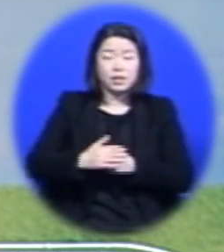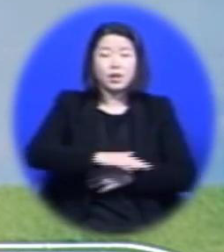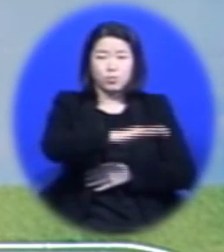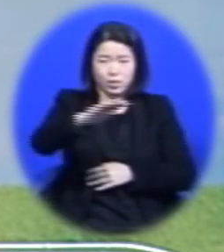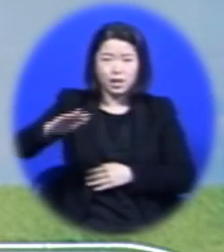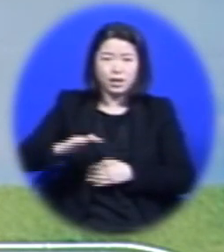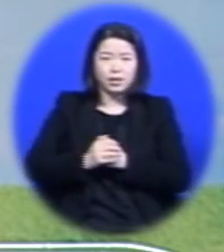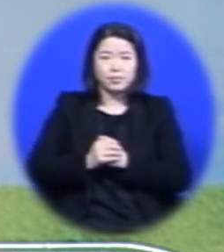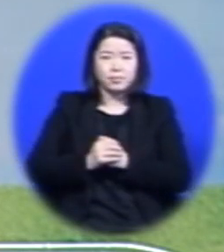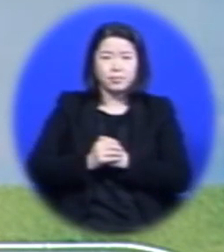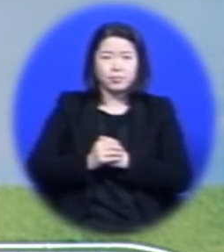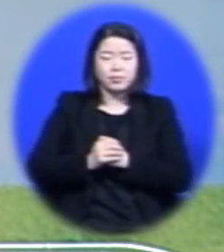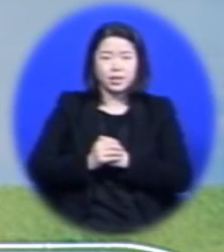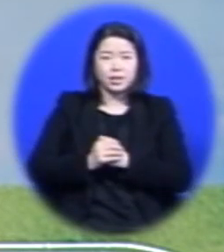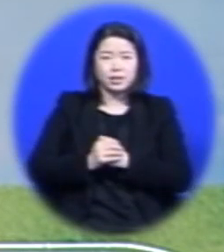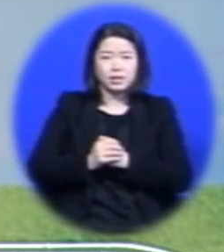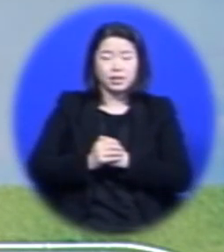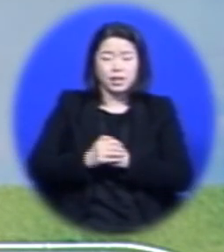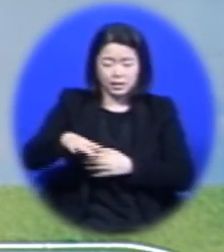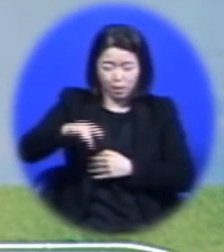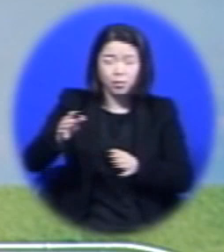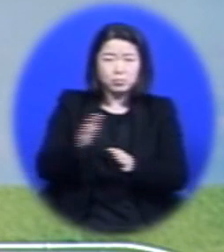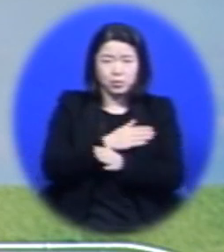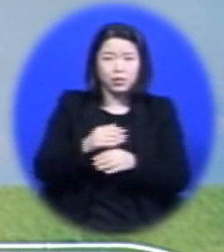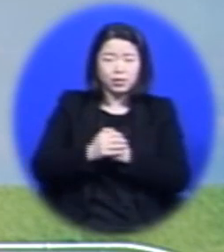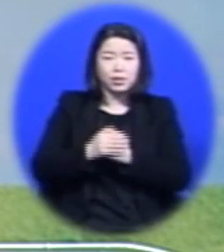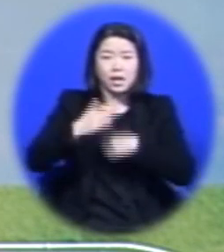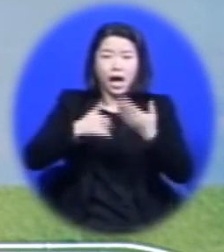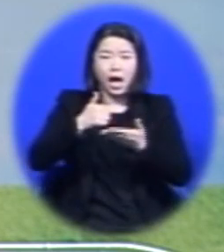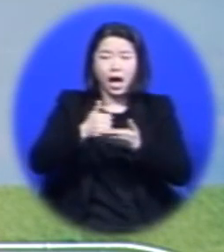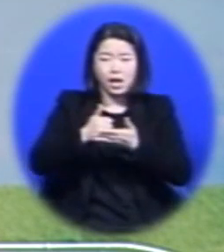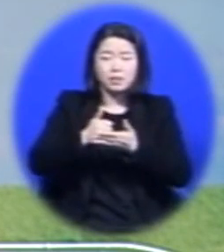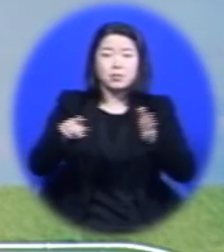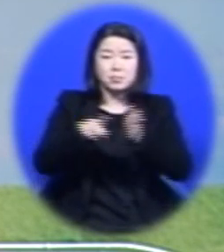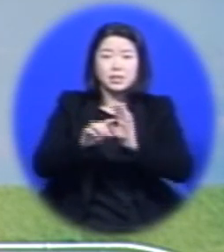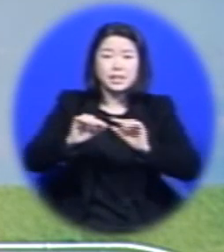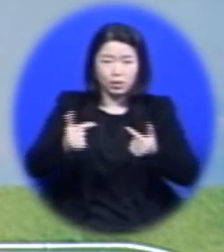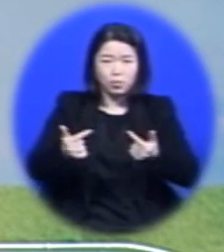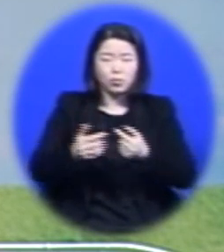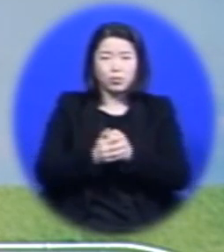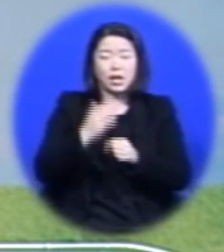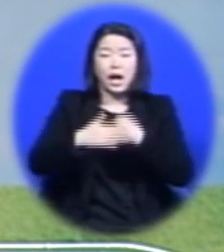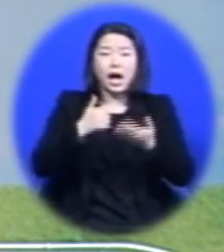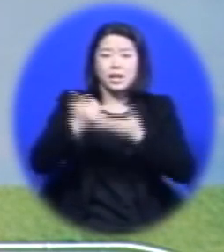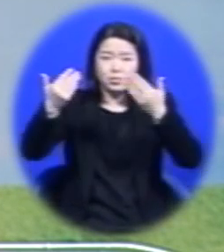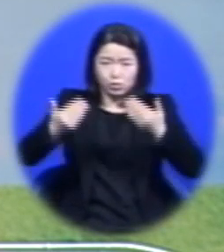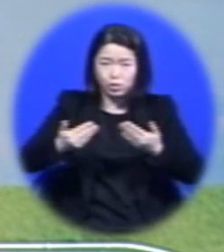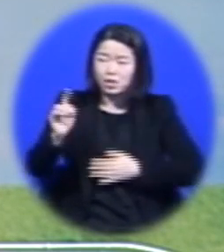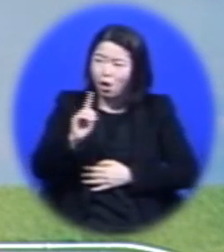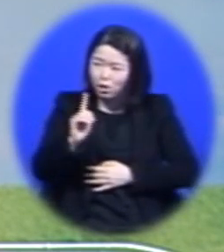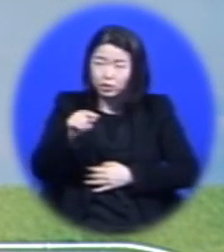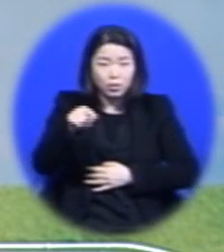우리가 애초부터 하나님을 믿지 않고 하나님이 주시는